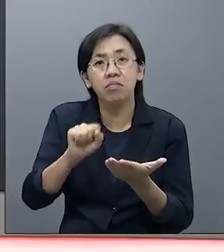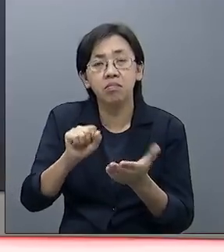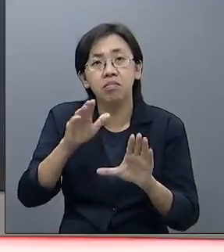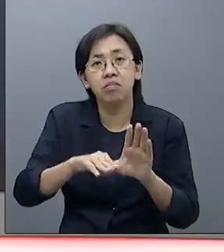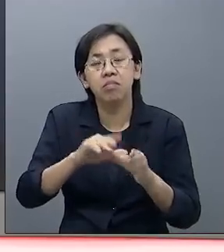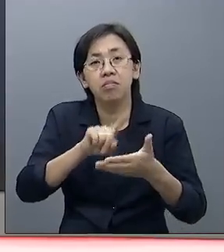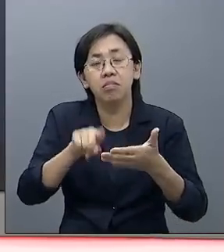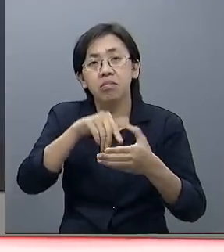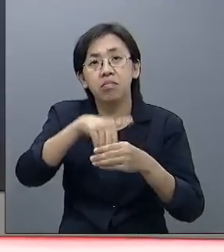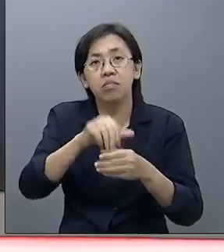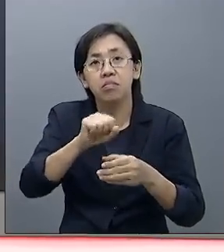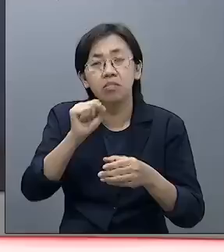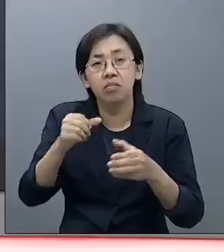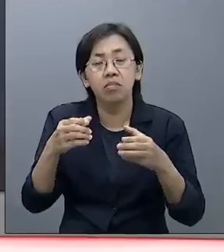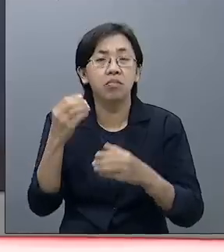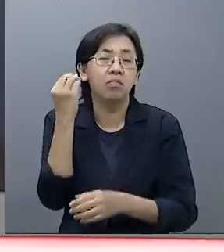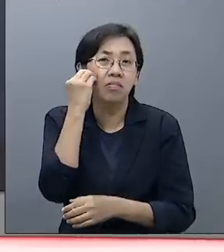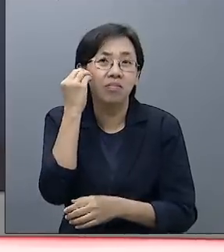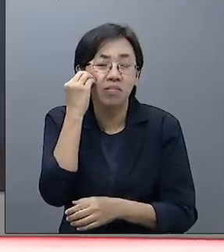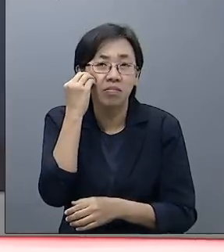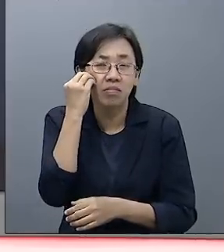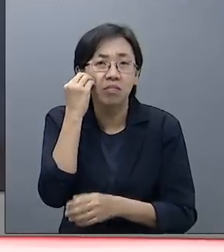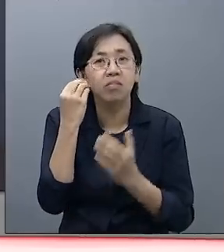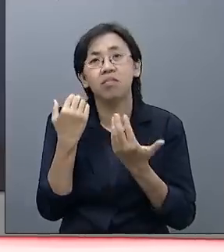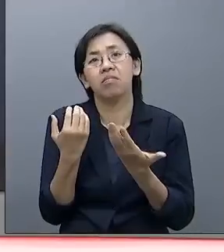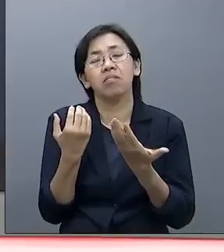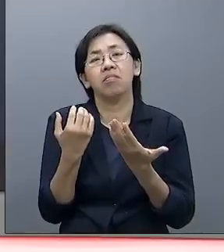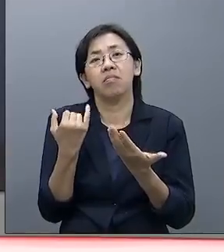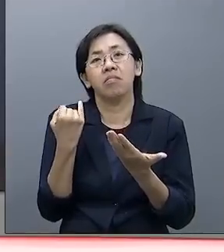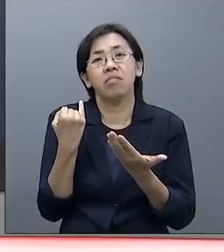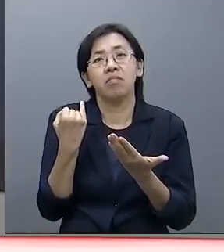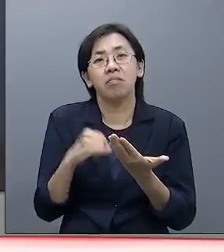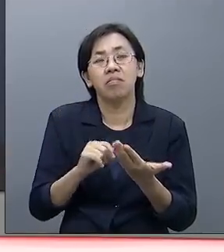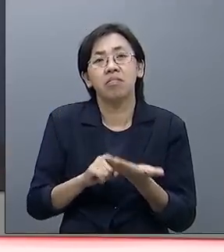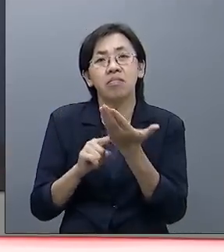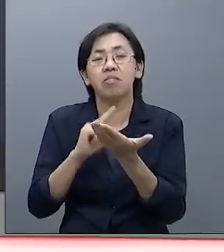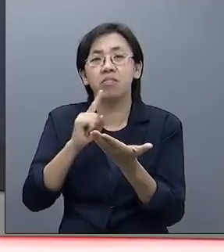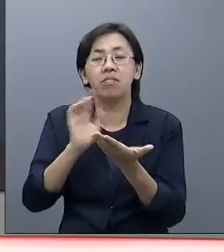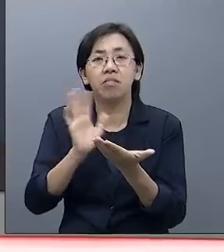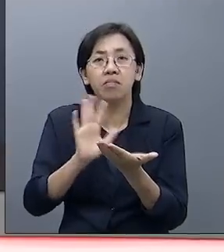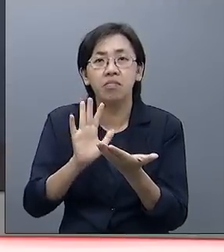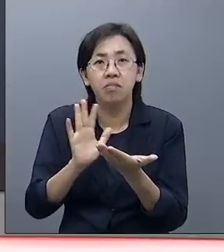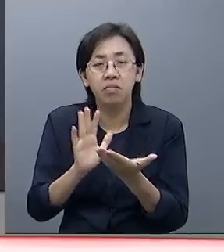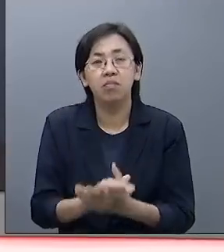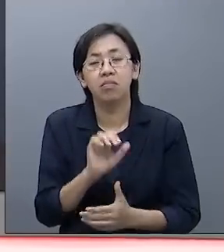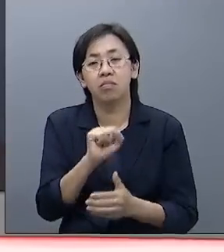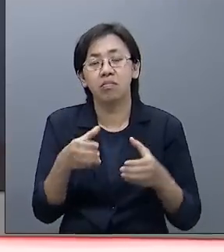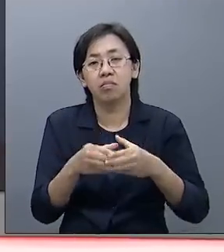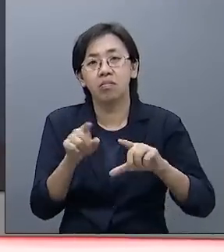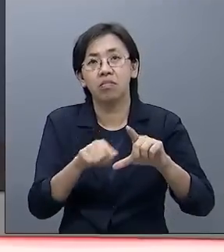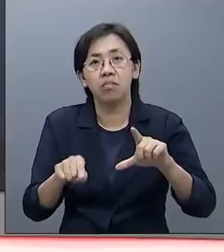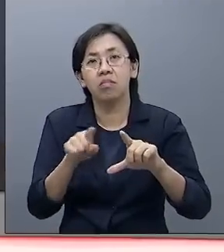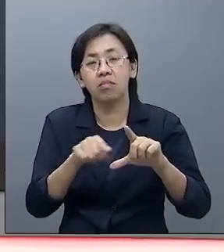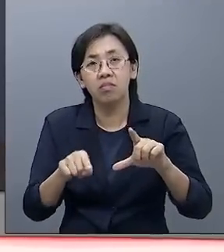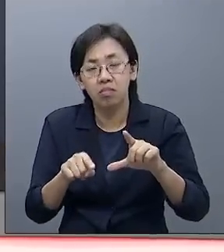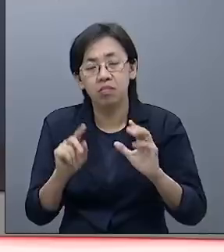เลือกตั้งของนายพิธาไม่ถือเป็นกรณีพ่วงที่จะอยู่ในคำร้องและก็อาจไม่มีผลให้ส.ส.พรรคก้าวไกลนั้นขัด